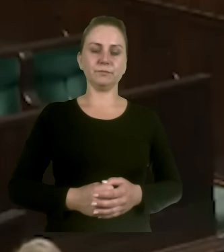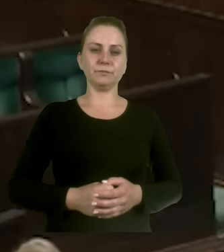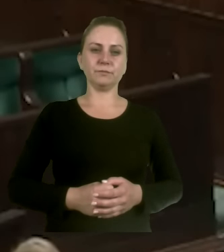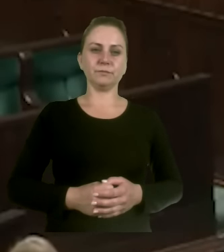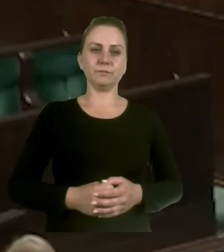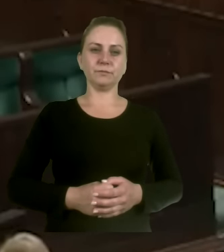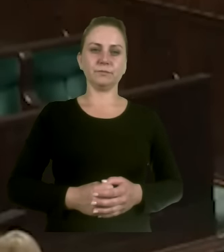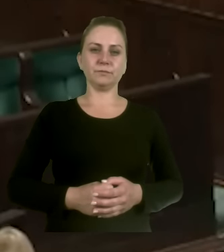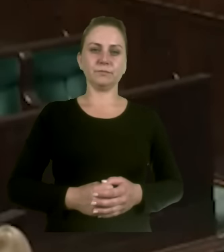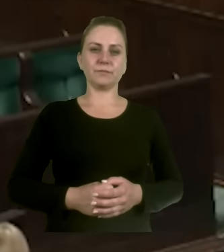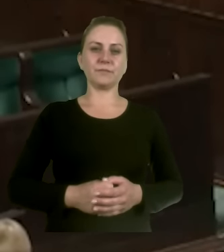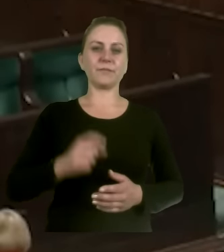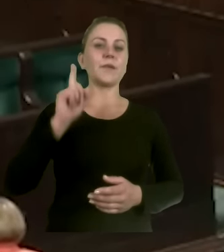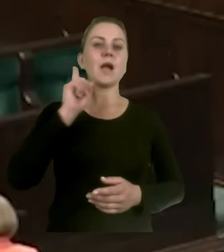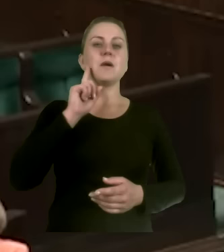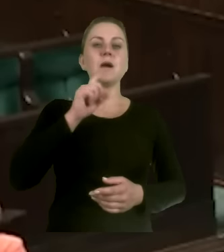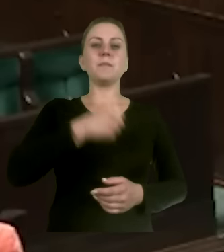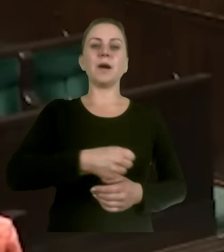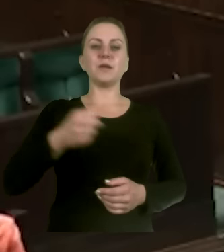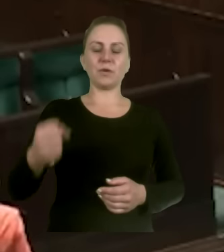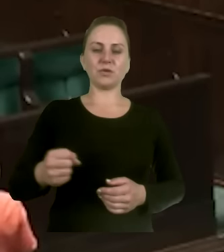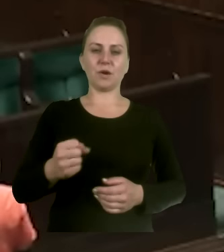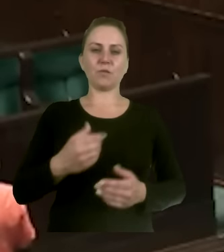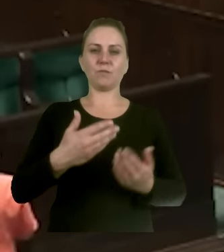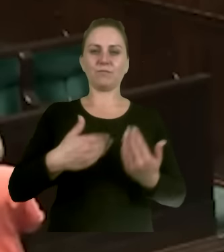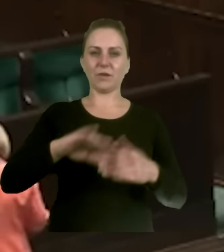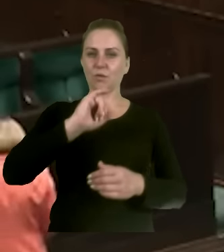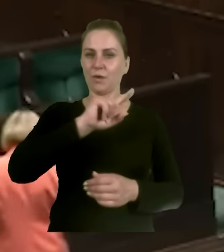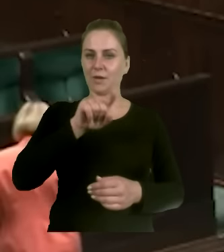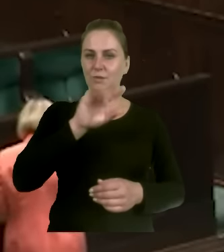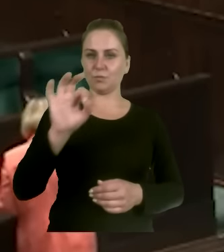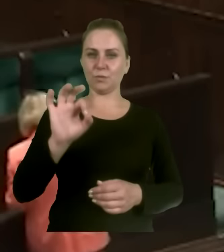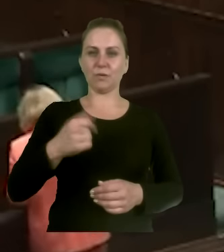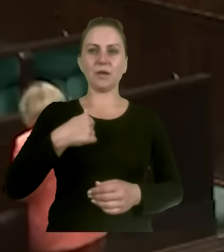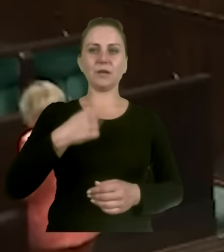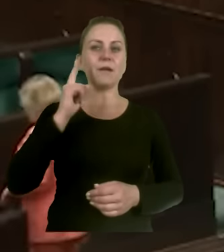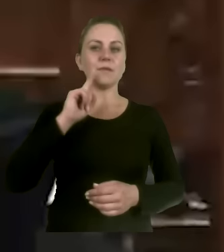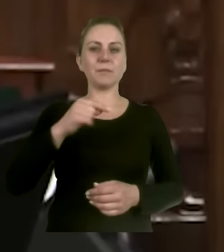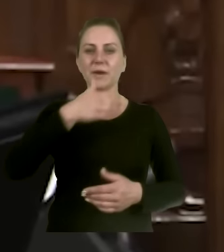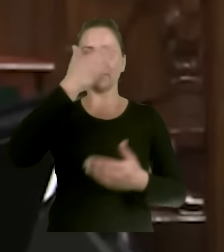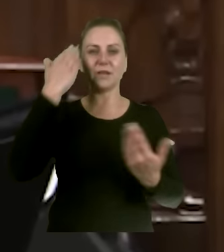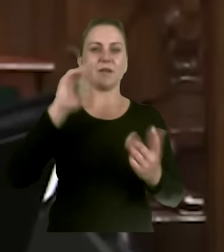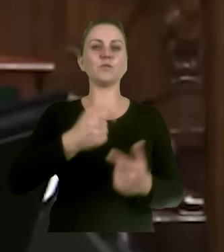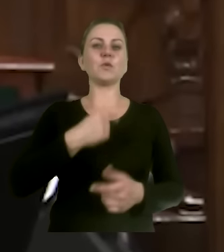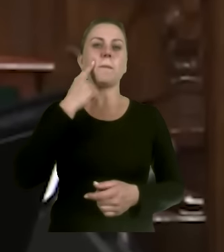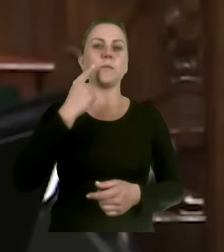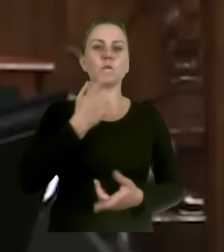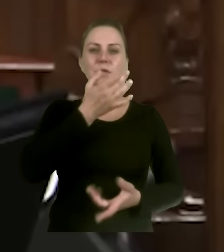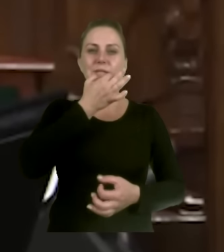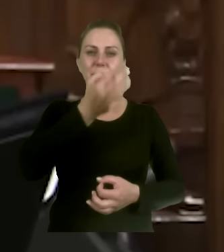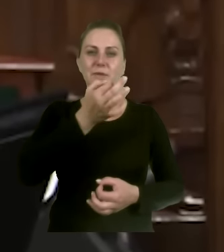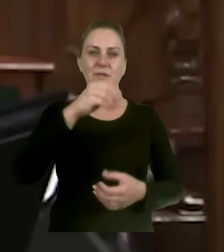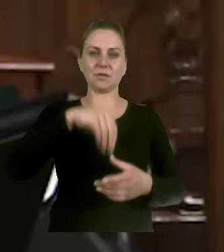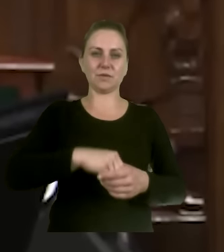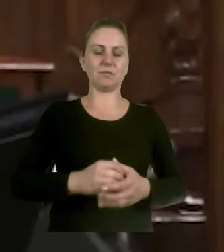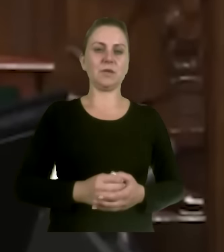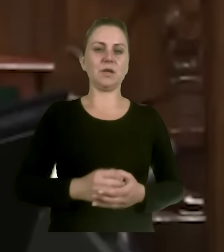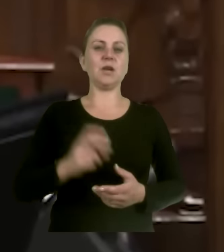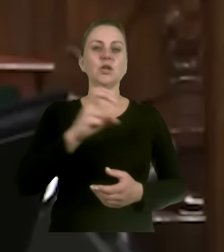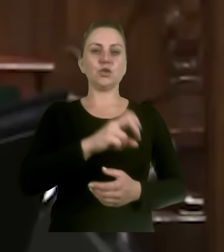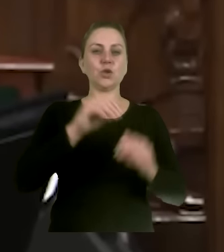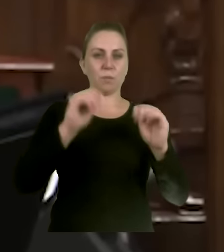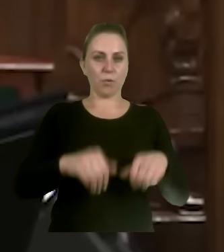Panie marszałku, Wysoka Izbo. Ja naprawdę nie wiem, o co ja mam się w minutę spytać. Znaczy nie wiem, czy na przykład możemy liczyć, że